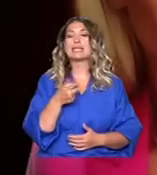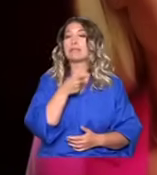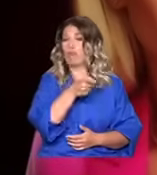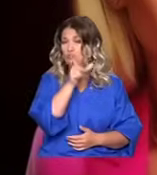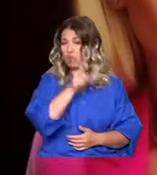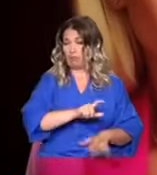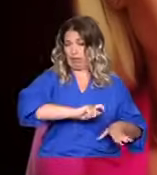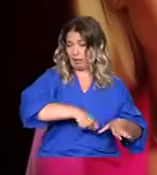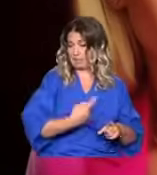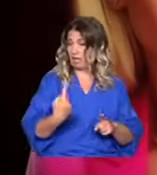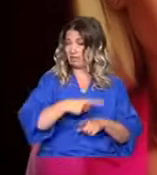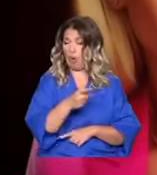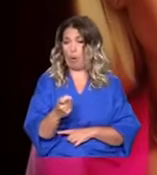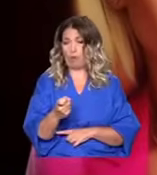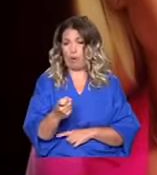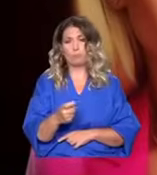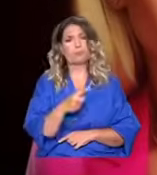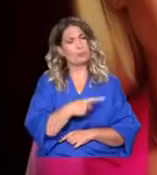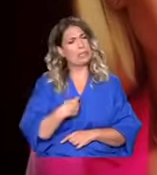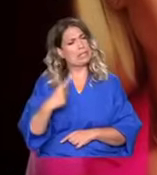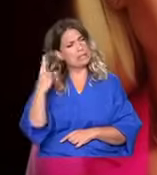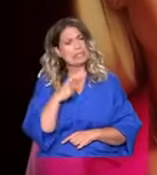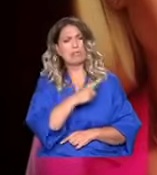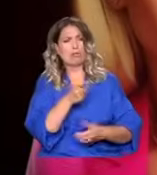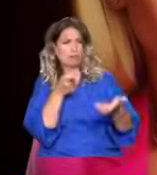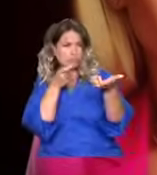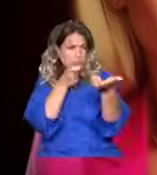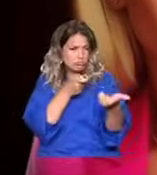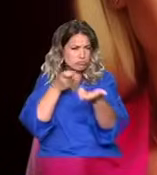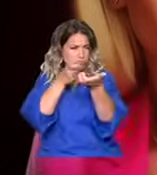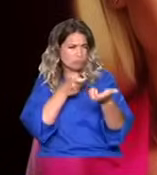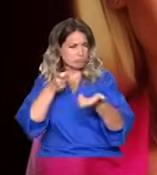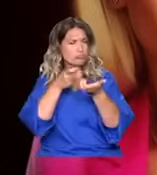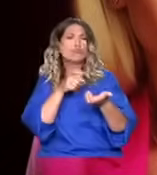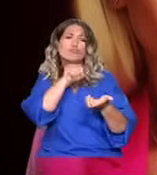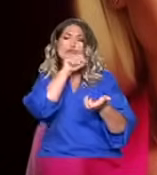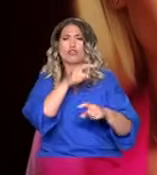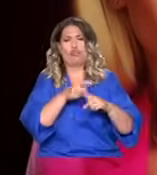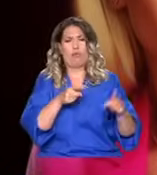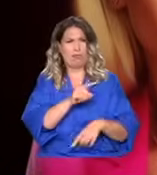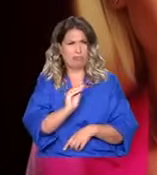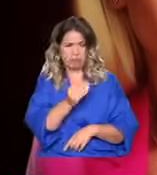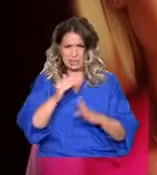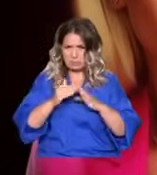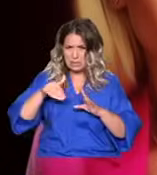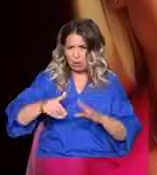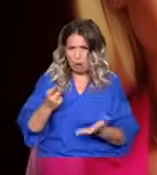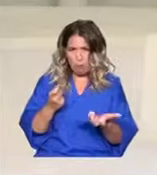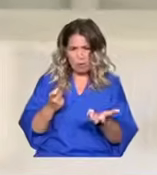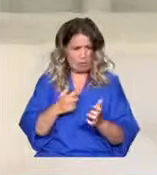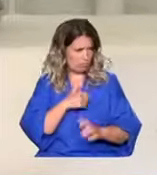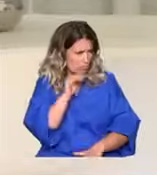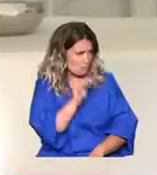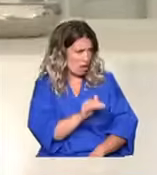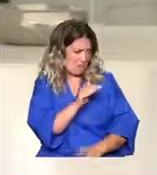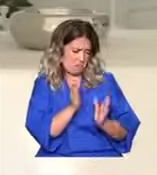όπλα. Γνώριζα ότι έκανε σκοποβολή από χόμπι. Δεν συμφωνούσα που είχε όπλα στο σπίτι και του είχα ζητήσει πολλές φορές να τα απομακρύνει.